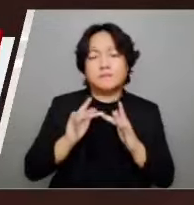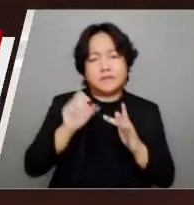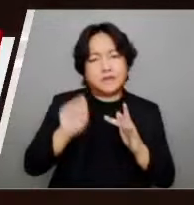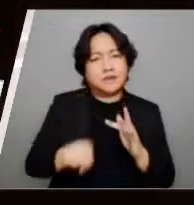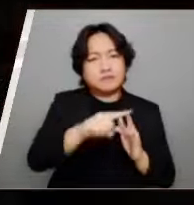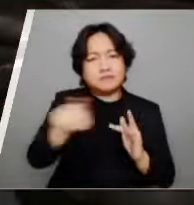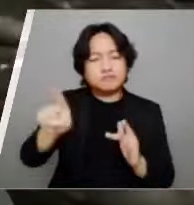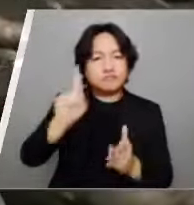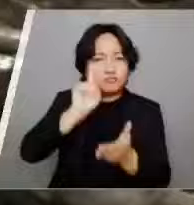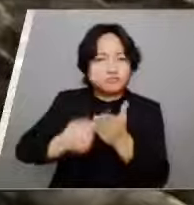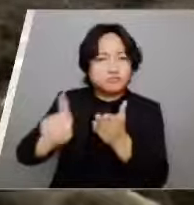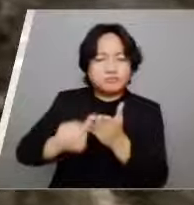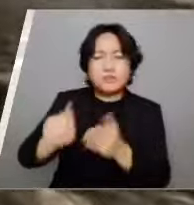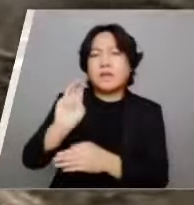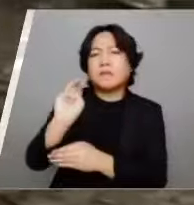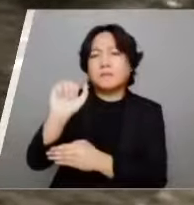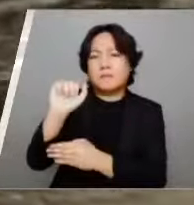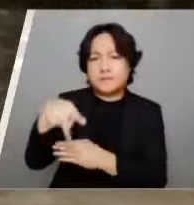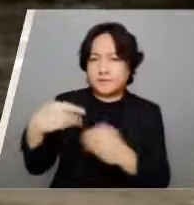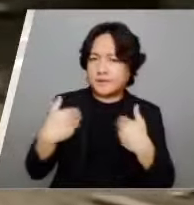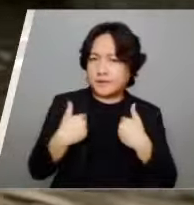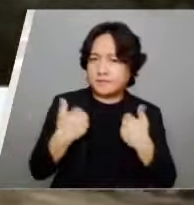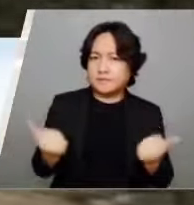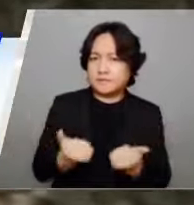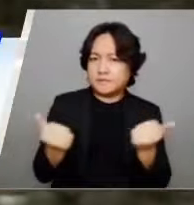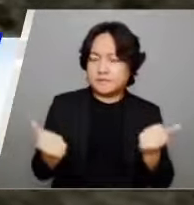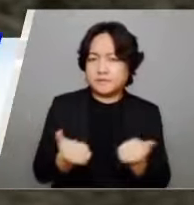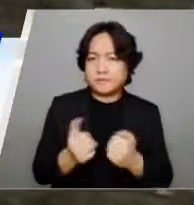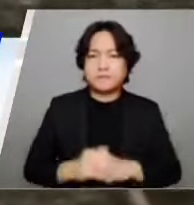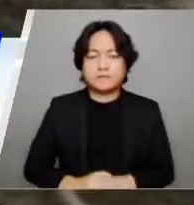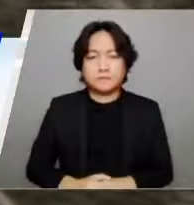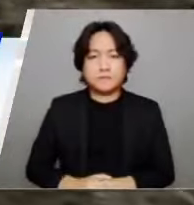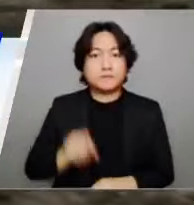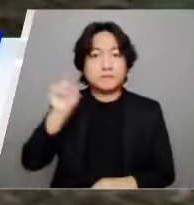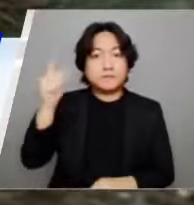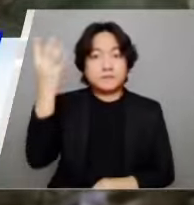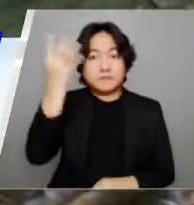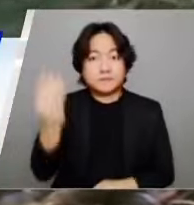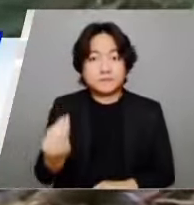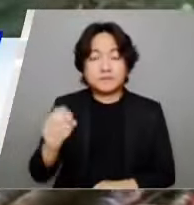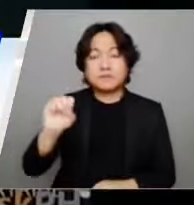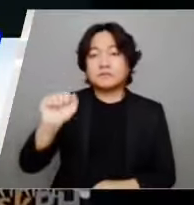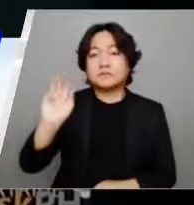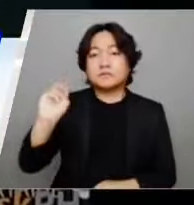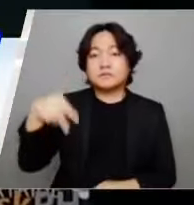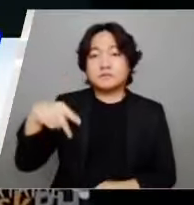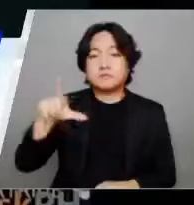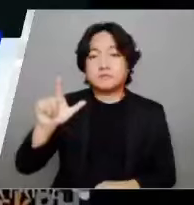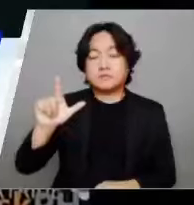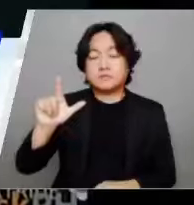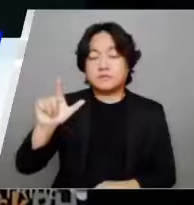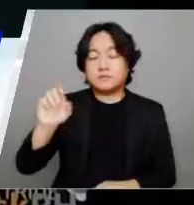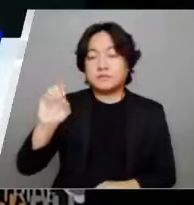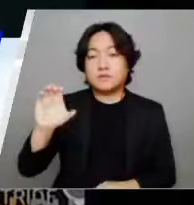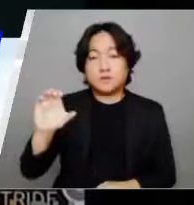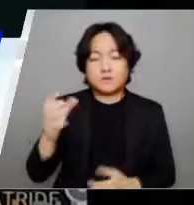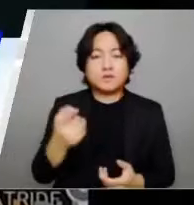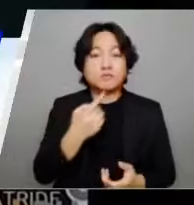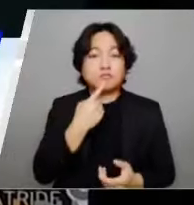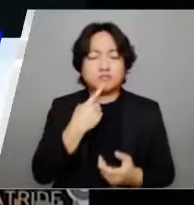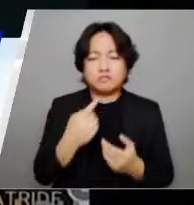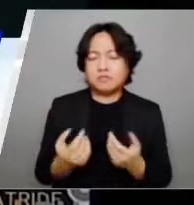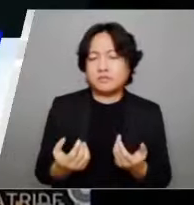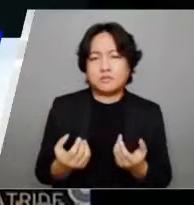mapa. Ang Barangay Sampaloc sa Talisay, Batangas kung saan 20 ang patay sa landslide, pulang-pula sa geohazard map.